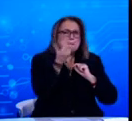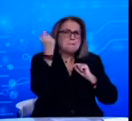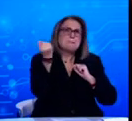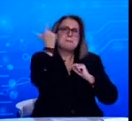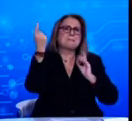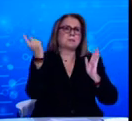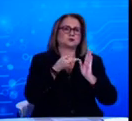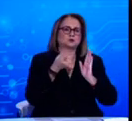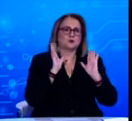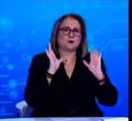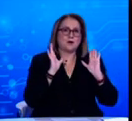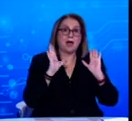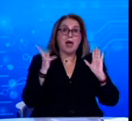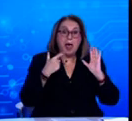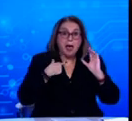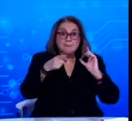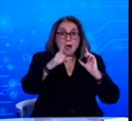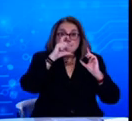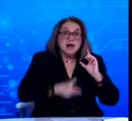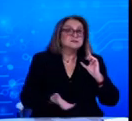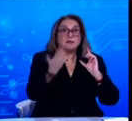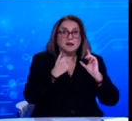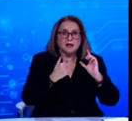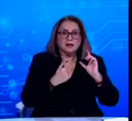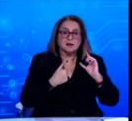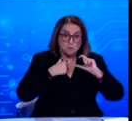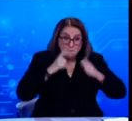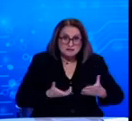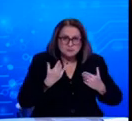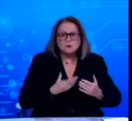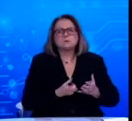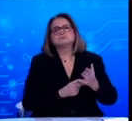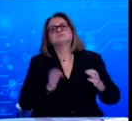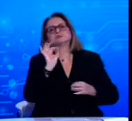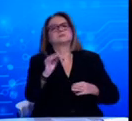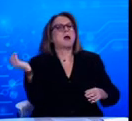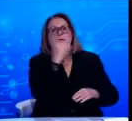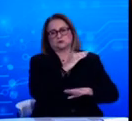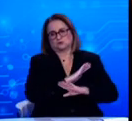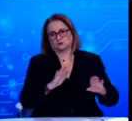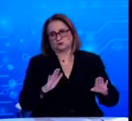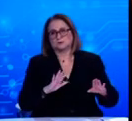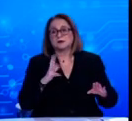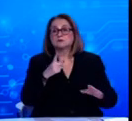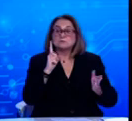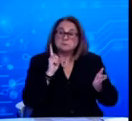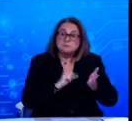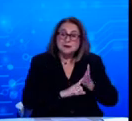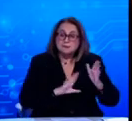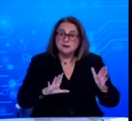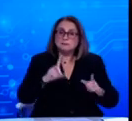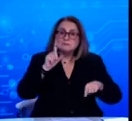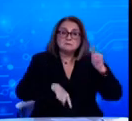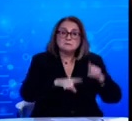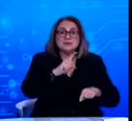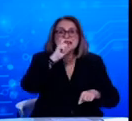γίνει συνήθεια. Και όπου είναι απαραίτητο, η πολιτεία θα επιβάλλει την υποχρεωτικότητα του μέτρου. Από την πρώτη